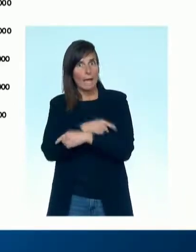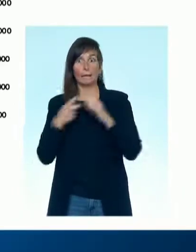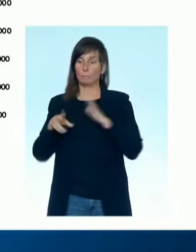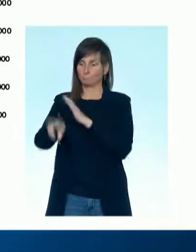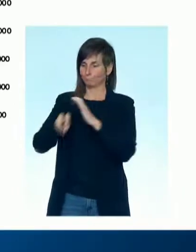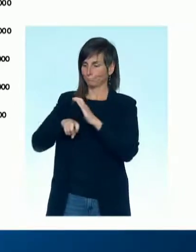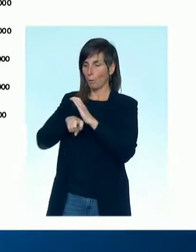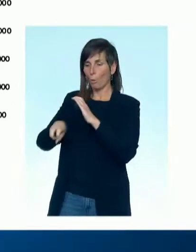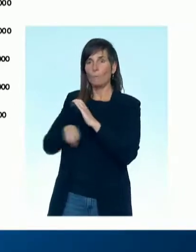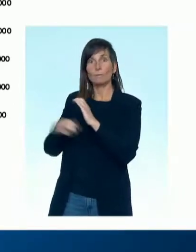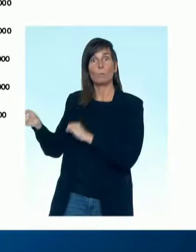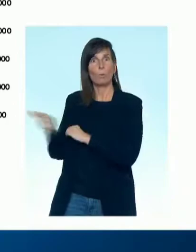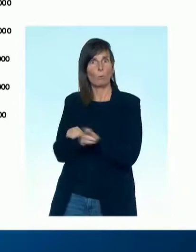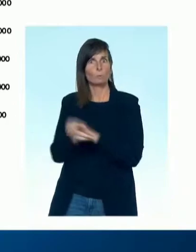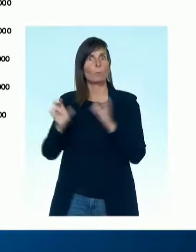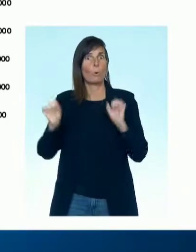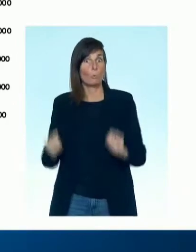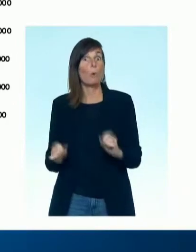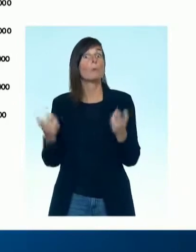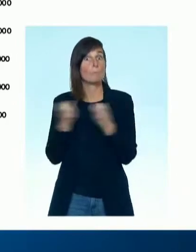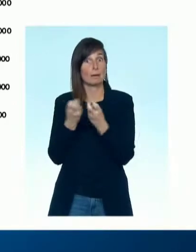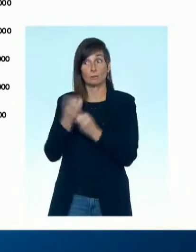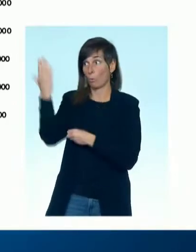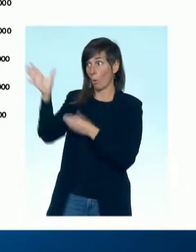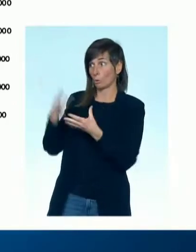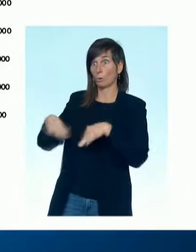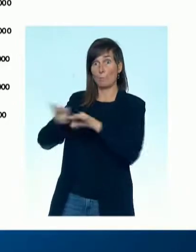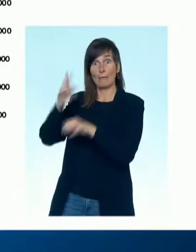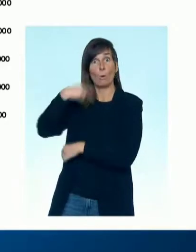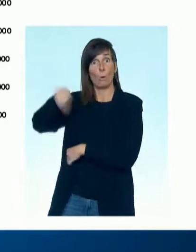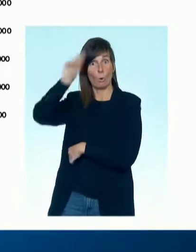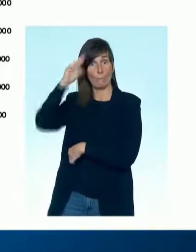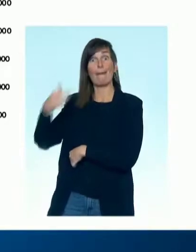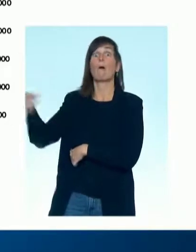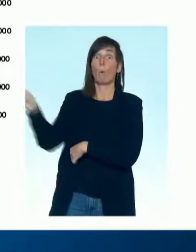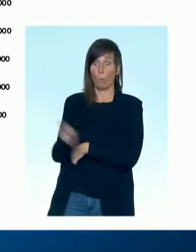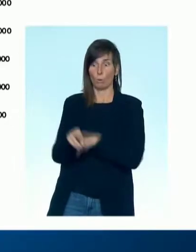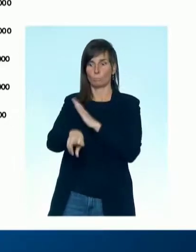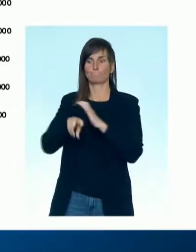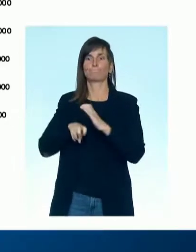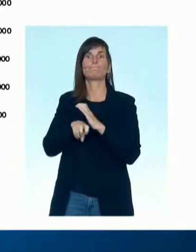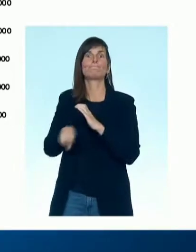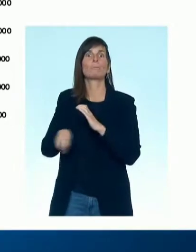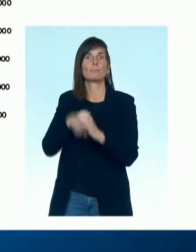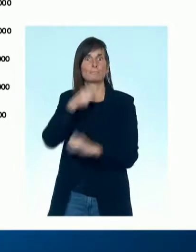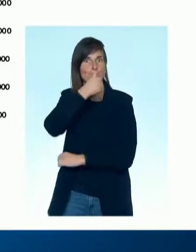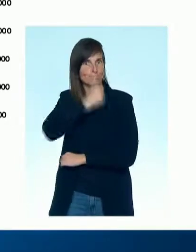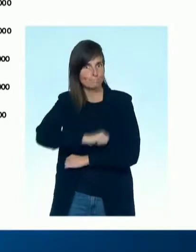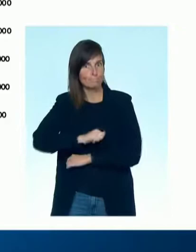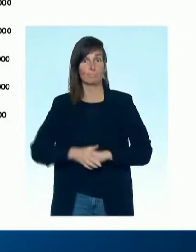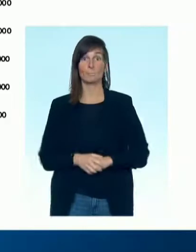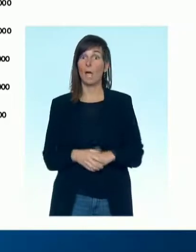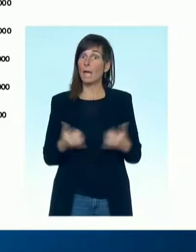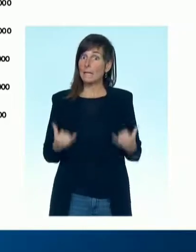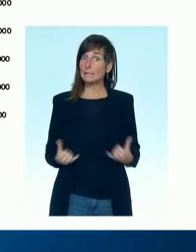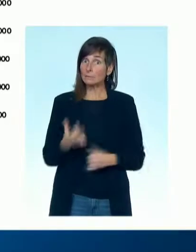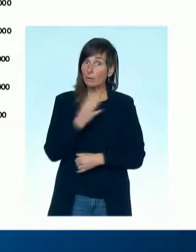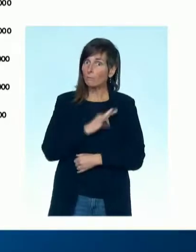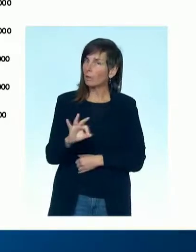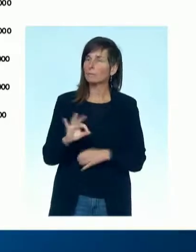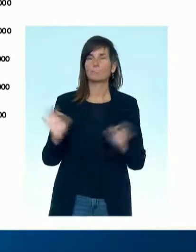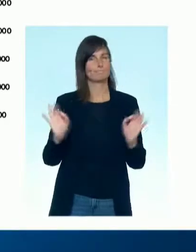été prises, comme d'autres pays européens ont dû s'y résoudre. Ce n'est pas le cas